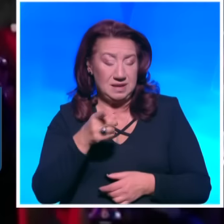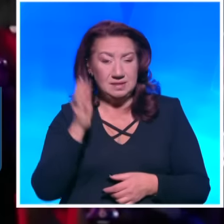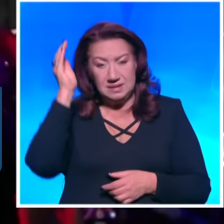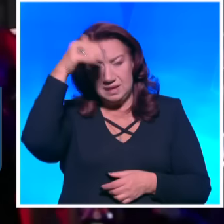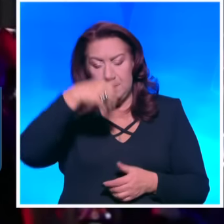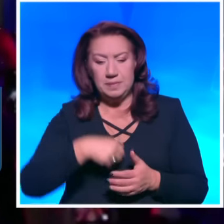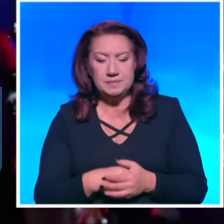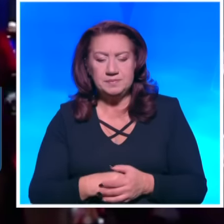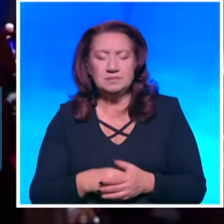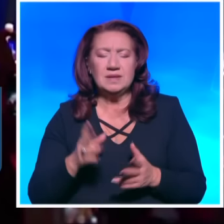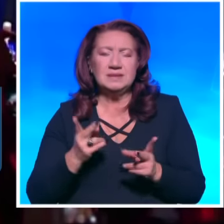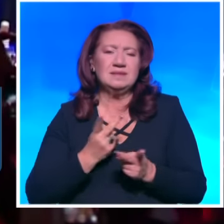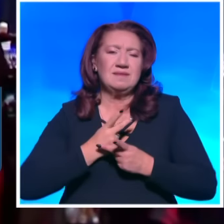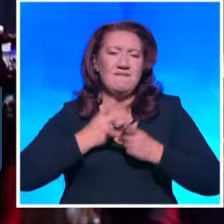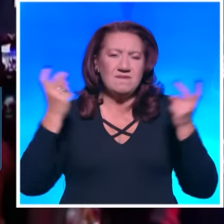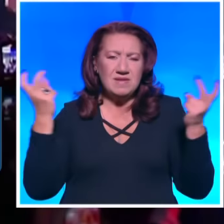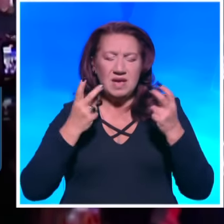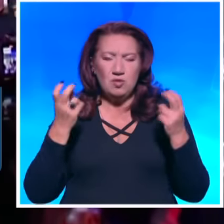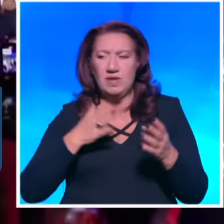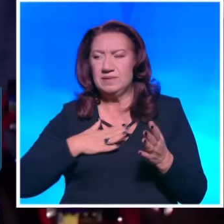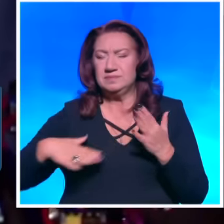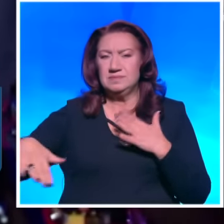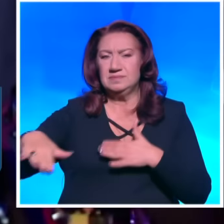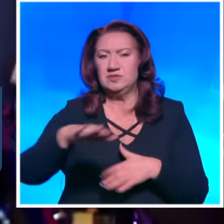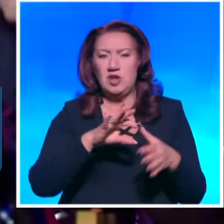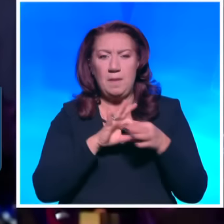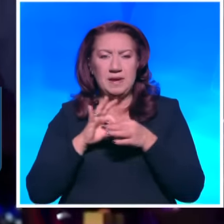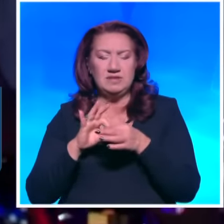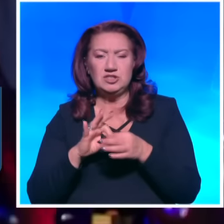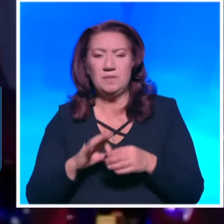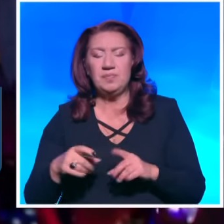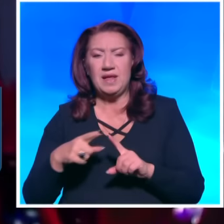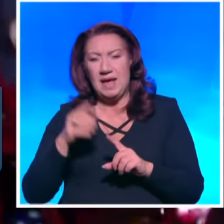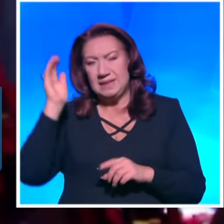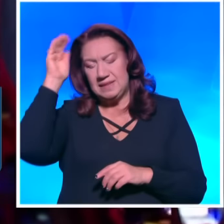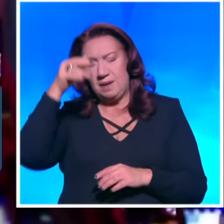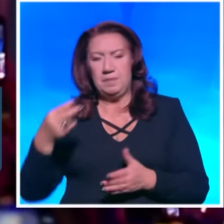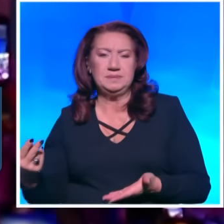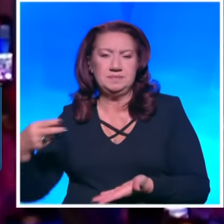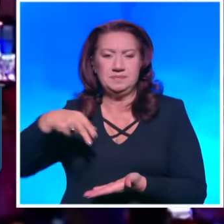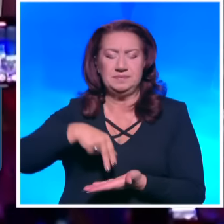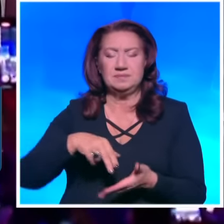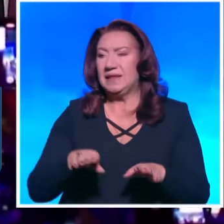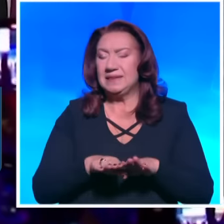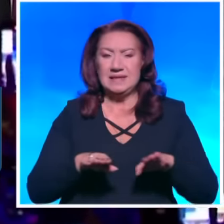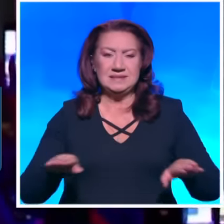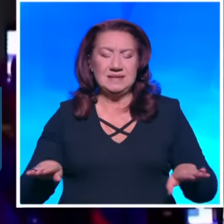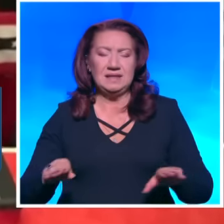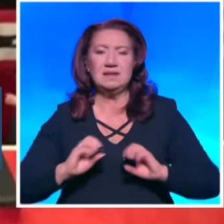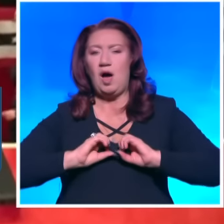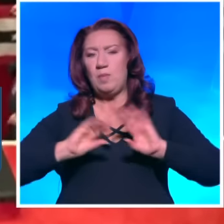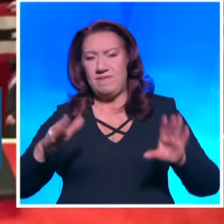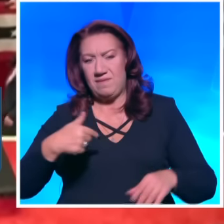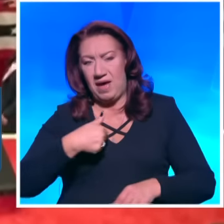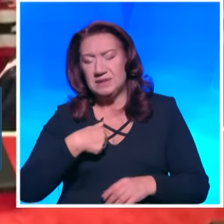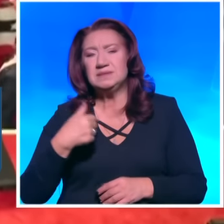Сред екзалтираните викове на своите привърженици, Доналд Тръмп се появи на сцената в Уест Палм Бич, Флорида, за да се обяви за